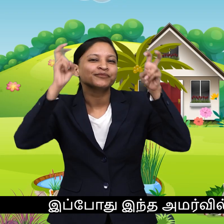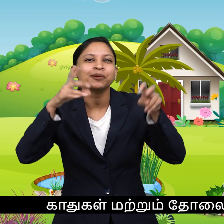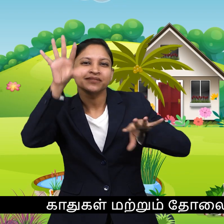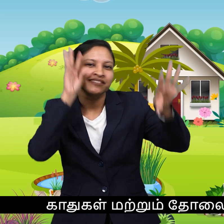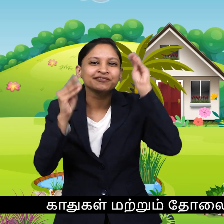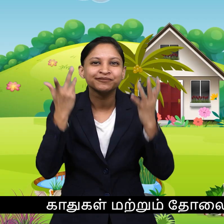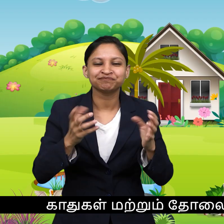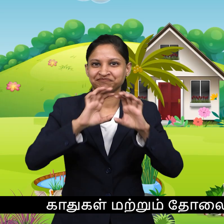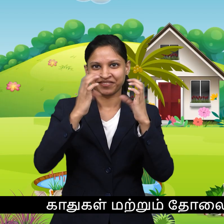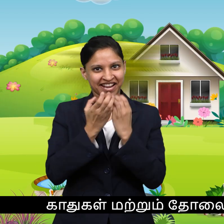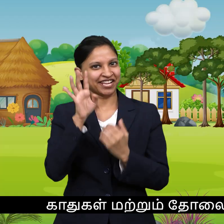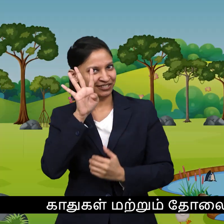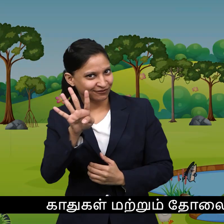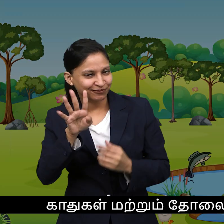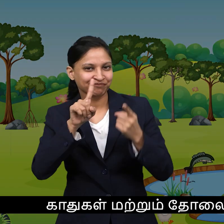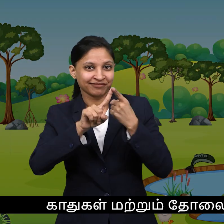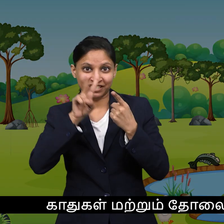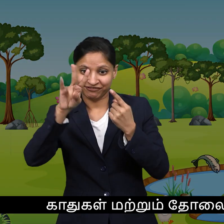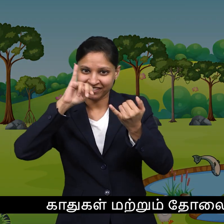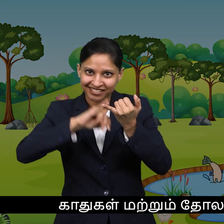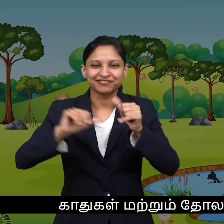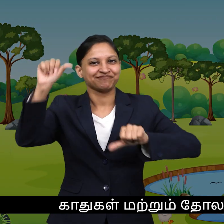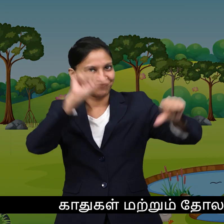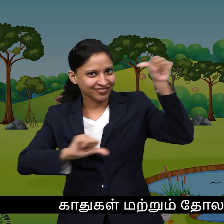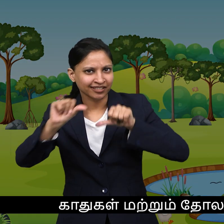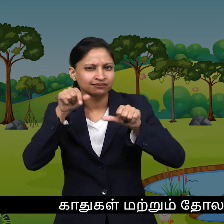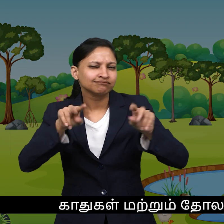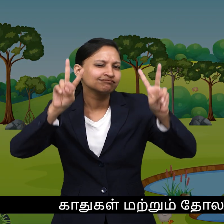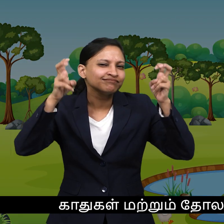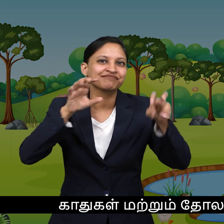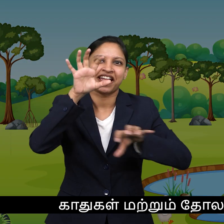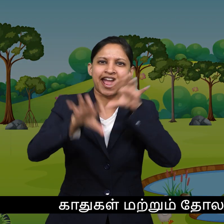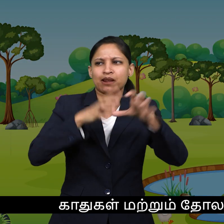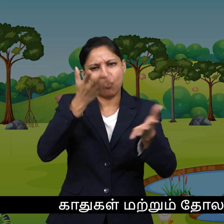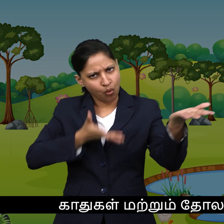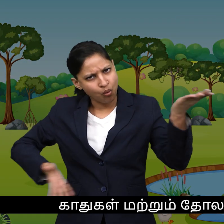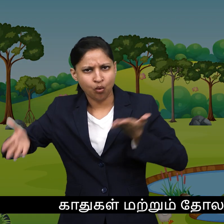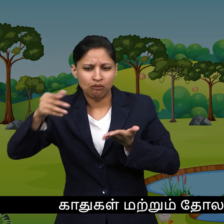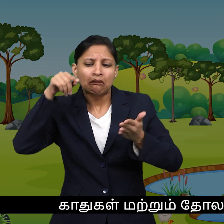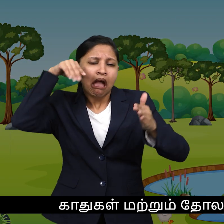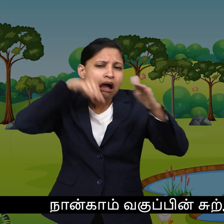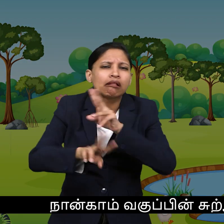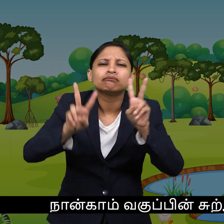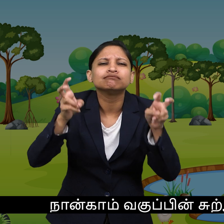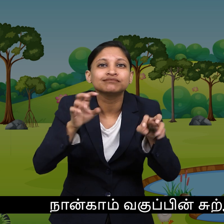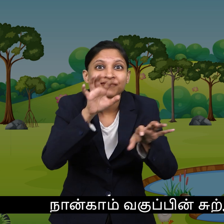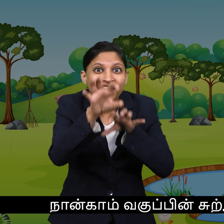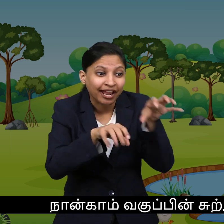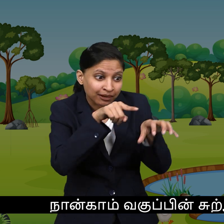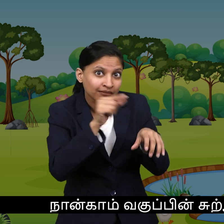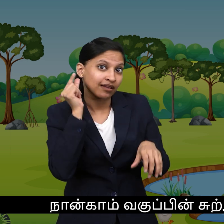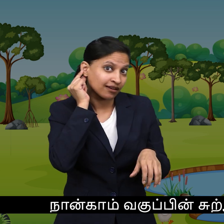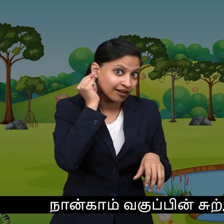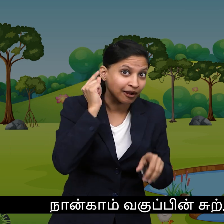வகையான விலங்குகளின் காதுகள் மற்றும் தோலை பற்றியும், விலங்குகளை அவற்றின் காதுகள் மற்றும் தோலால் அடையாளம் காண்பது